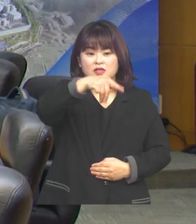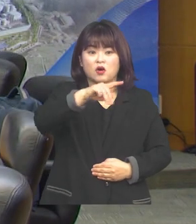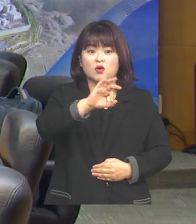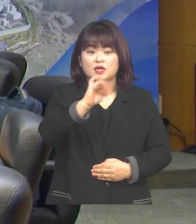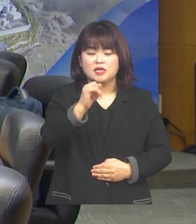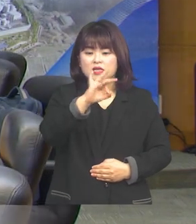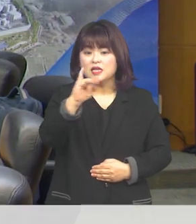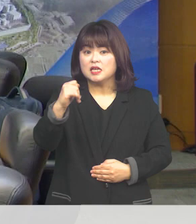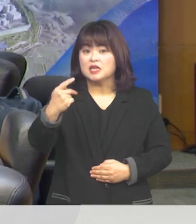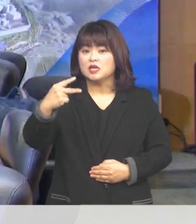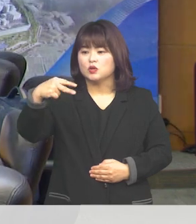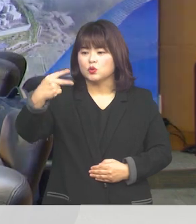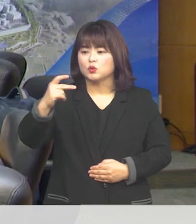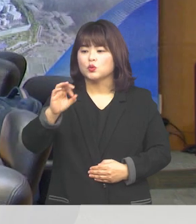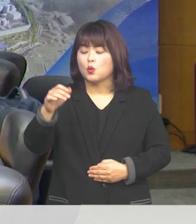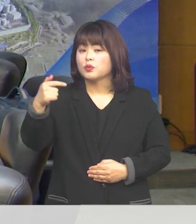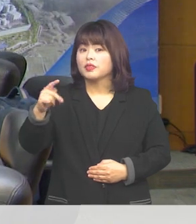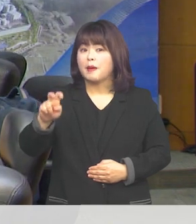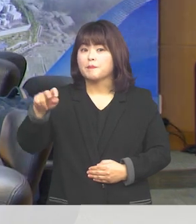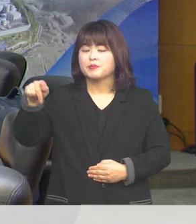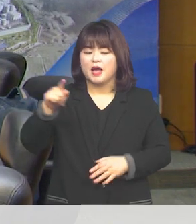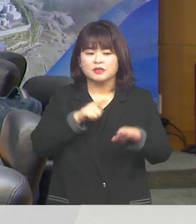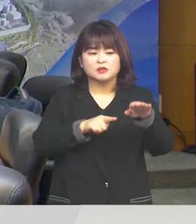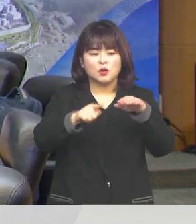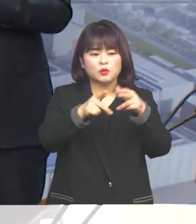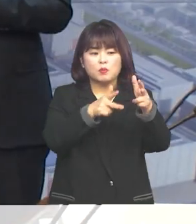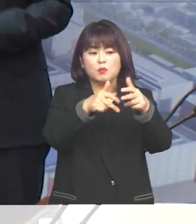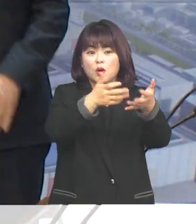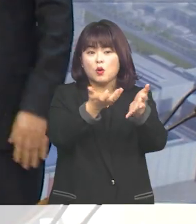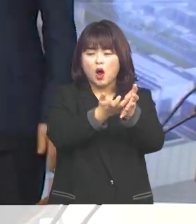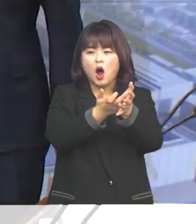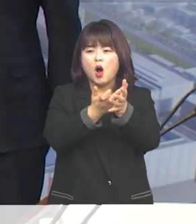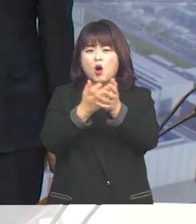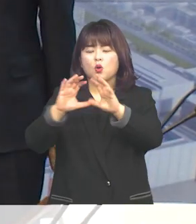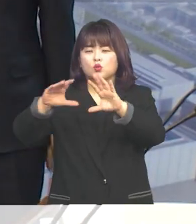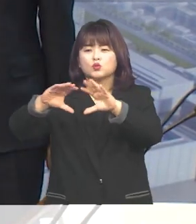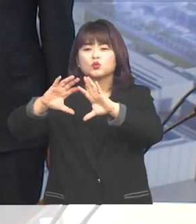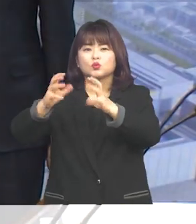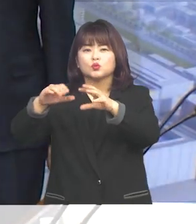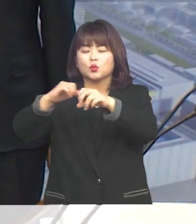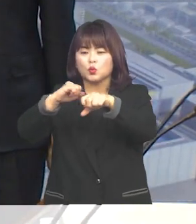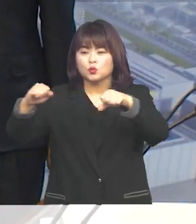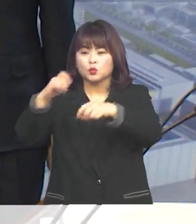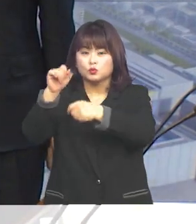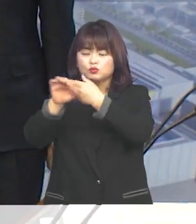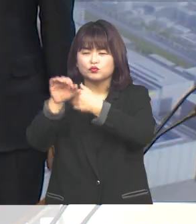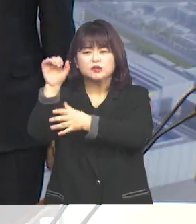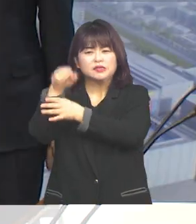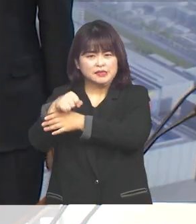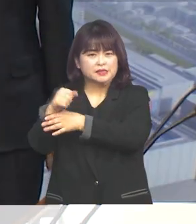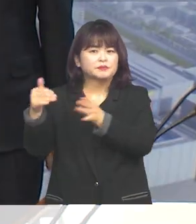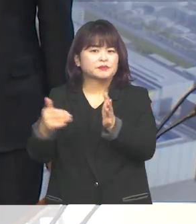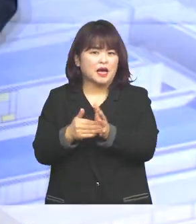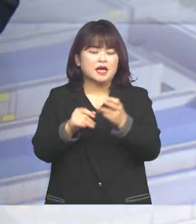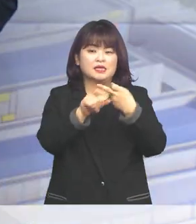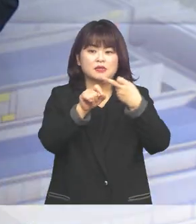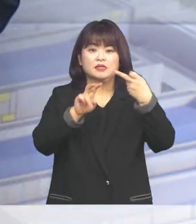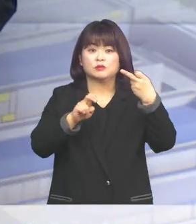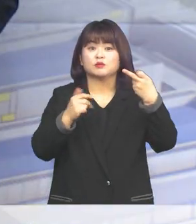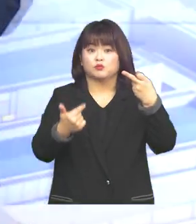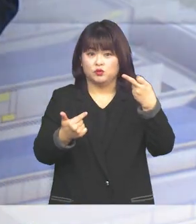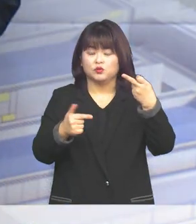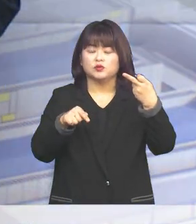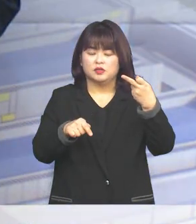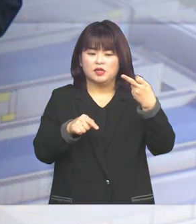처인구 이동 남사읍 첨단 시스템 반도체 국가산업단지에 대한 국토교통부 최종 승인이 26일 이뤄졌습니다. 이로써